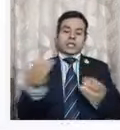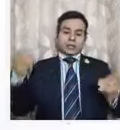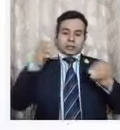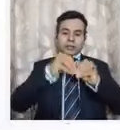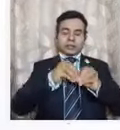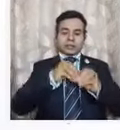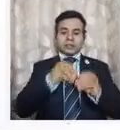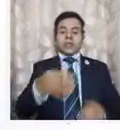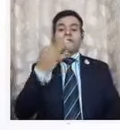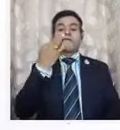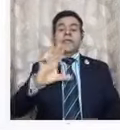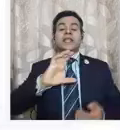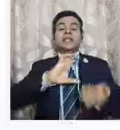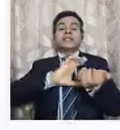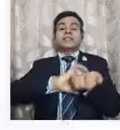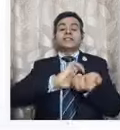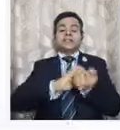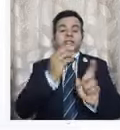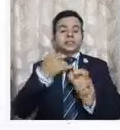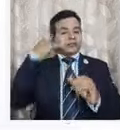স্ক্রিনিং কার্যক্রম অব্যাহত আছে,